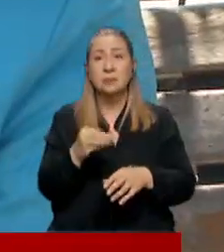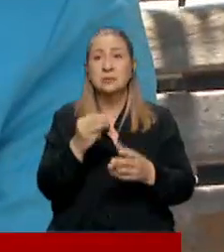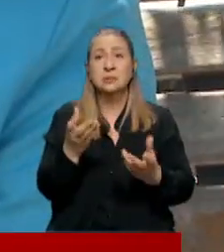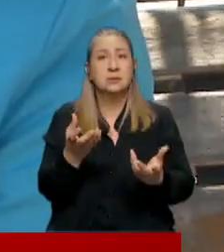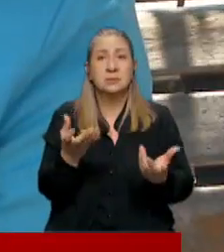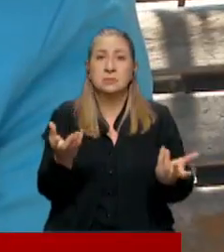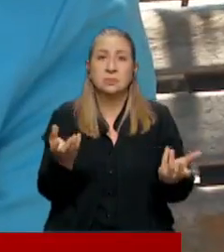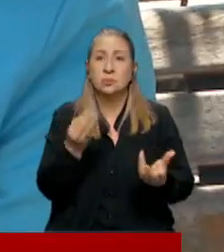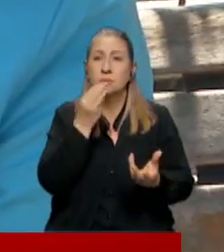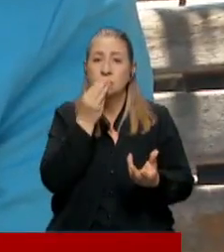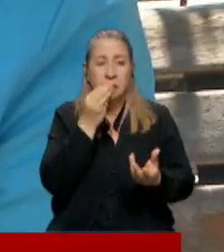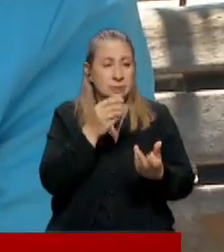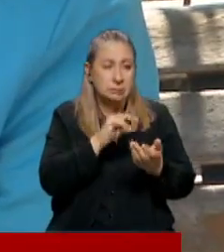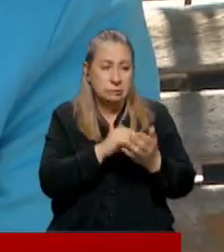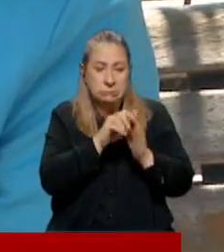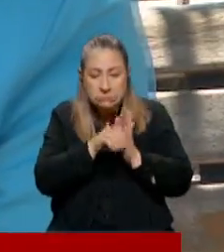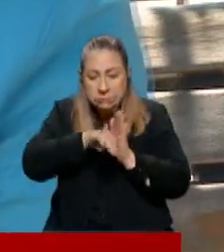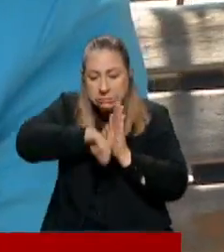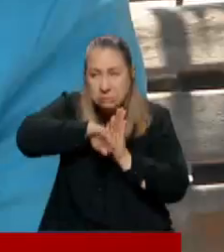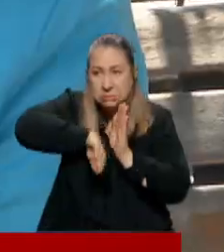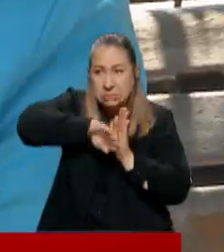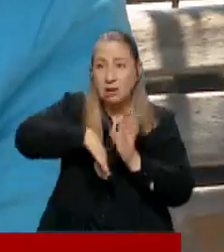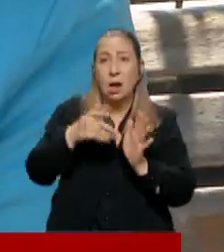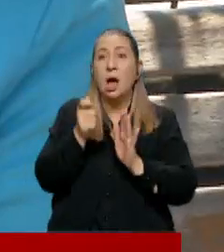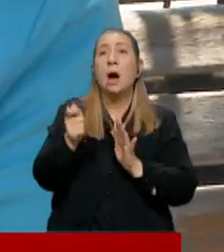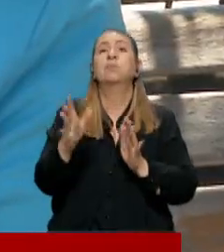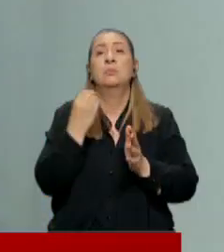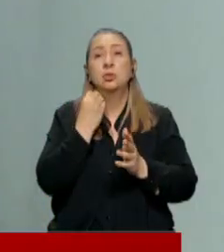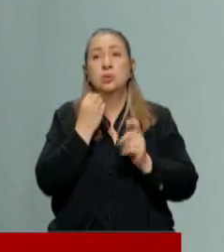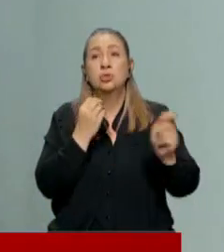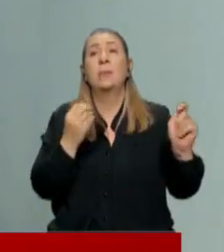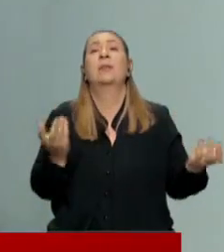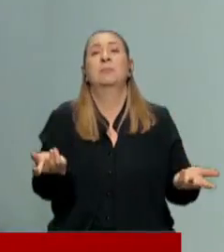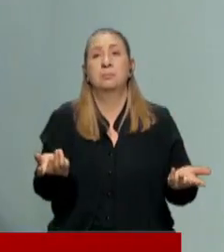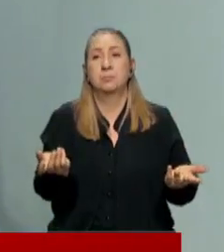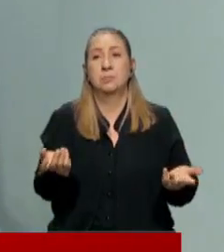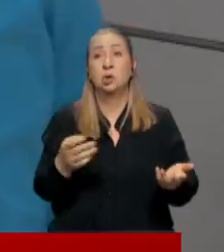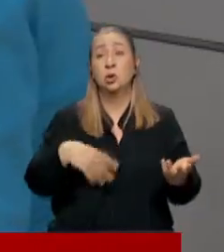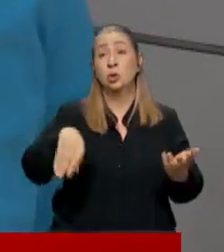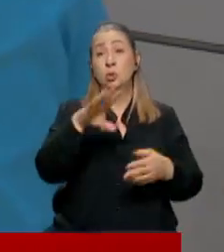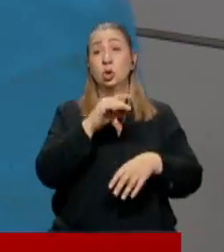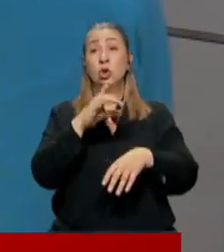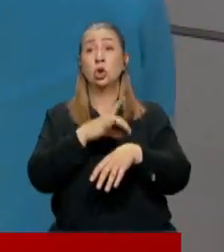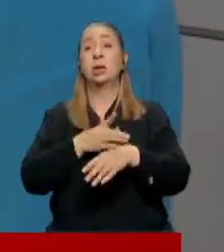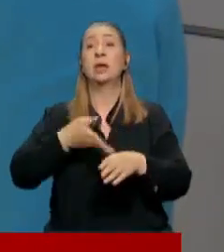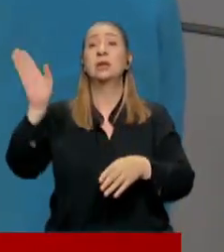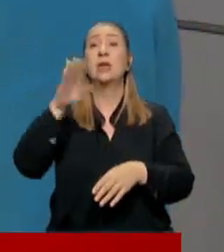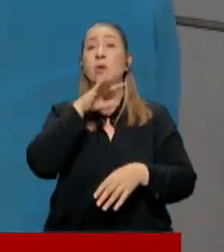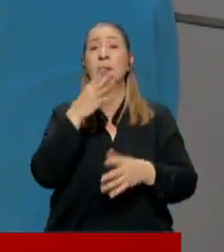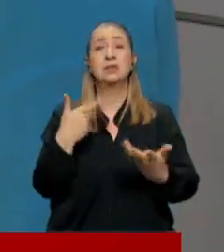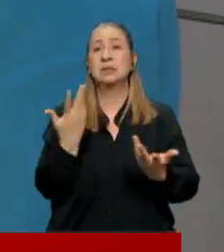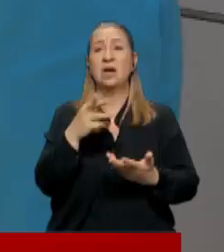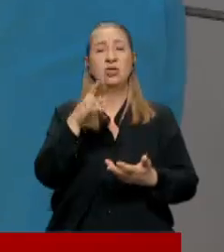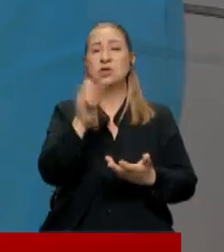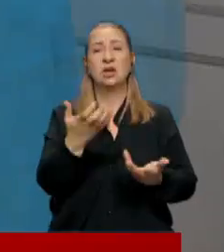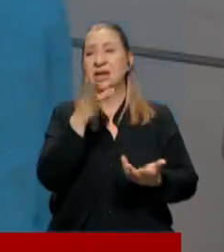kaşındım. Mutfaktan, gıdadan, elektrik, sudan. Daha hala ödememişim borçlarımı. Duruyor yani. Bütün doktorlar gitti Avrupa'ya. Neler randevu